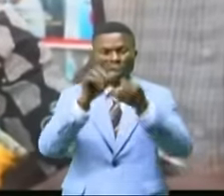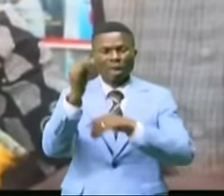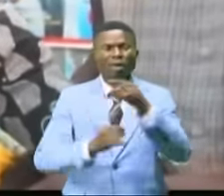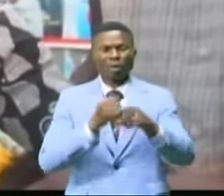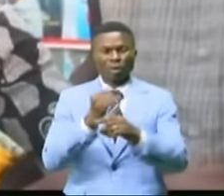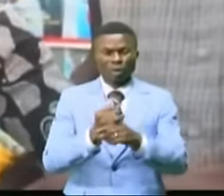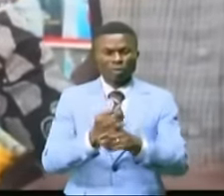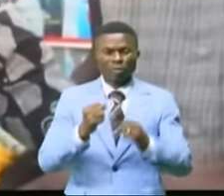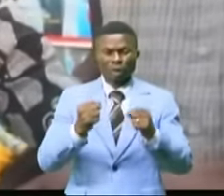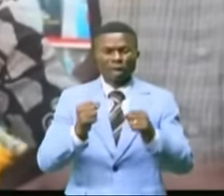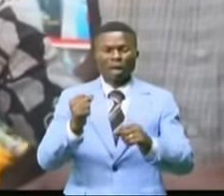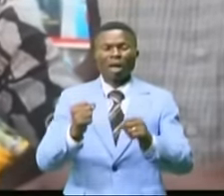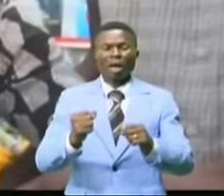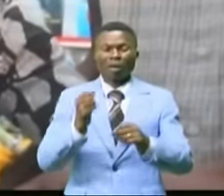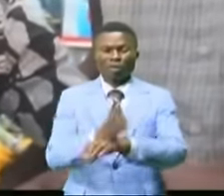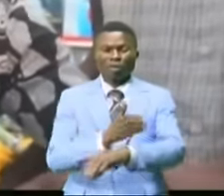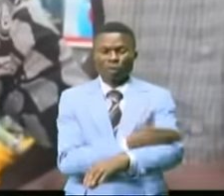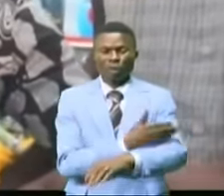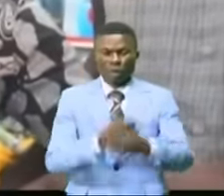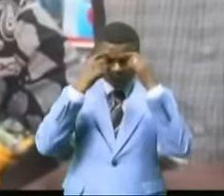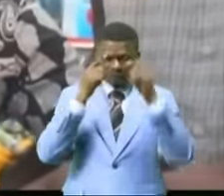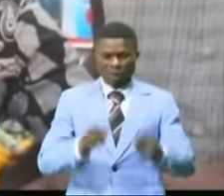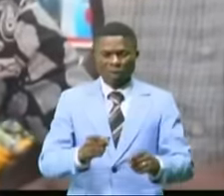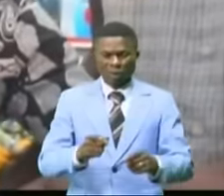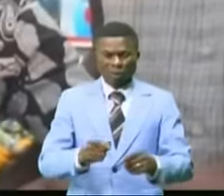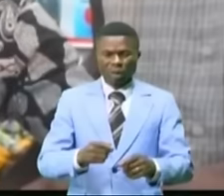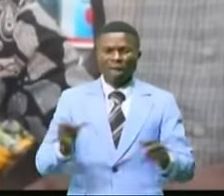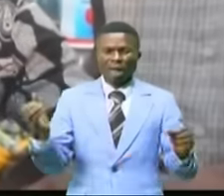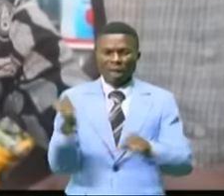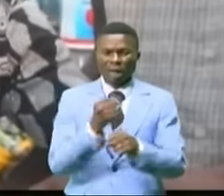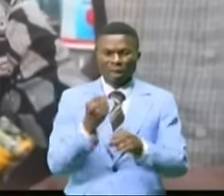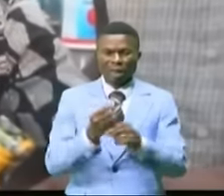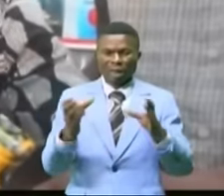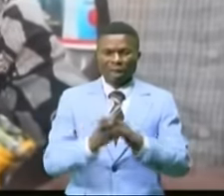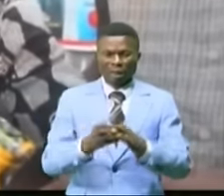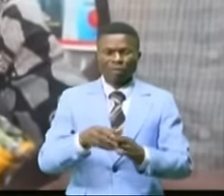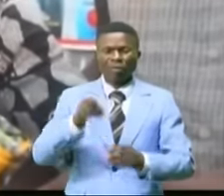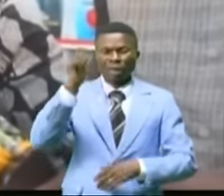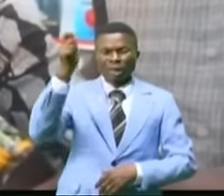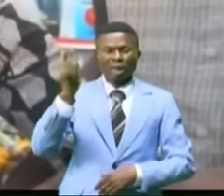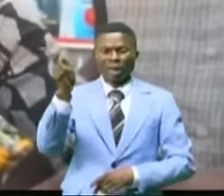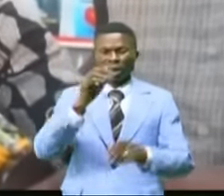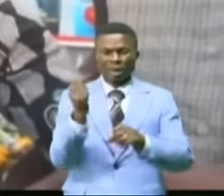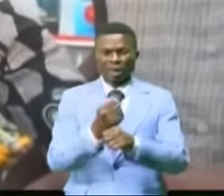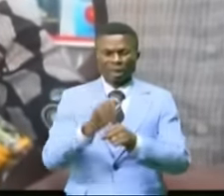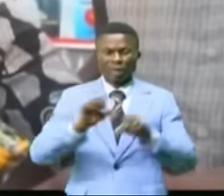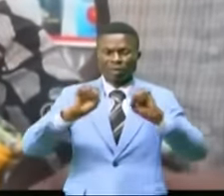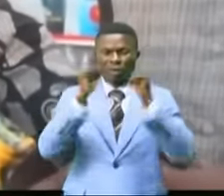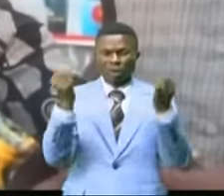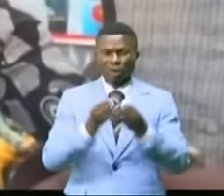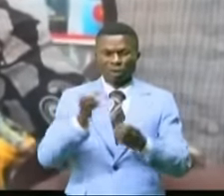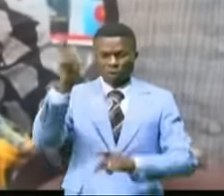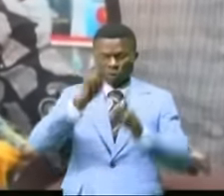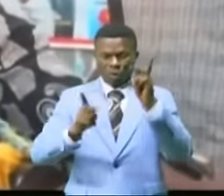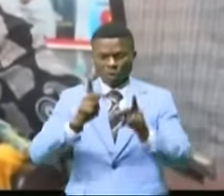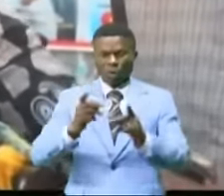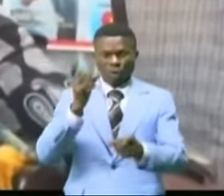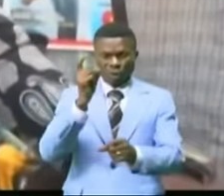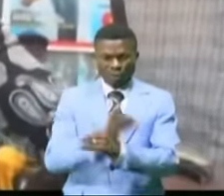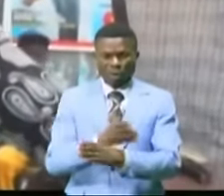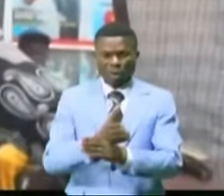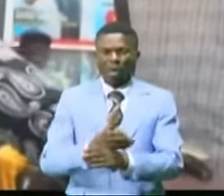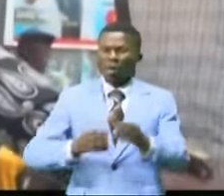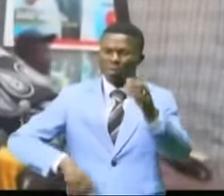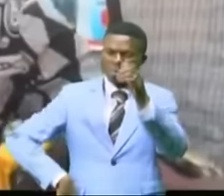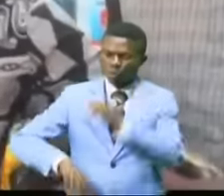qu'internationale que la force du progrès tient à mordisquer, à collaborer avec les services publics étatiques spécialisés pour mettre hors